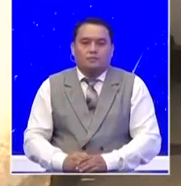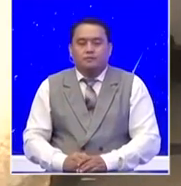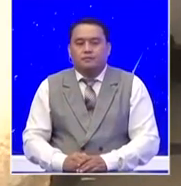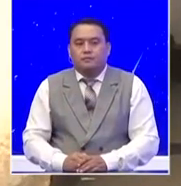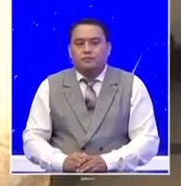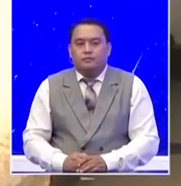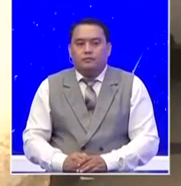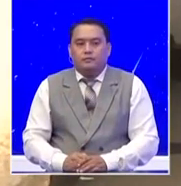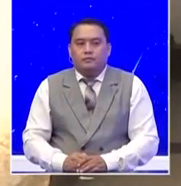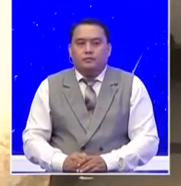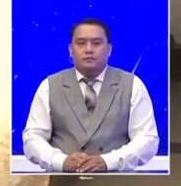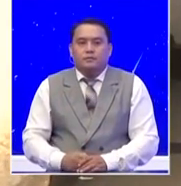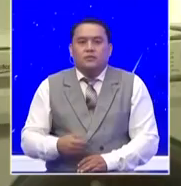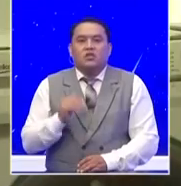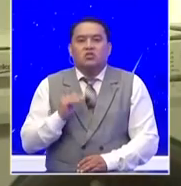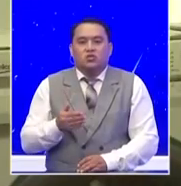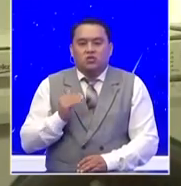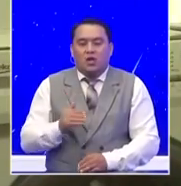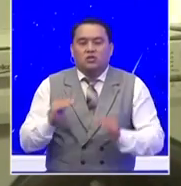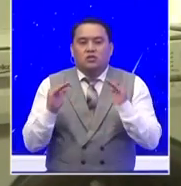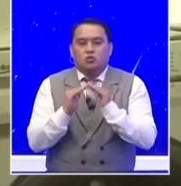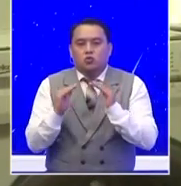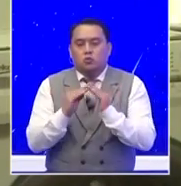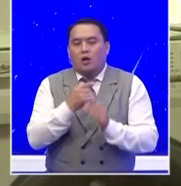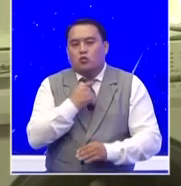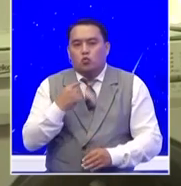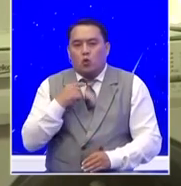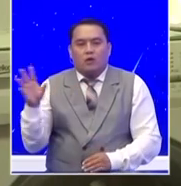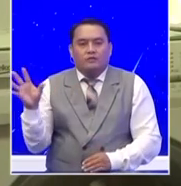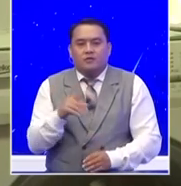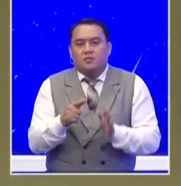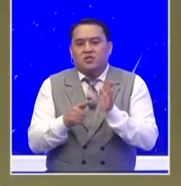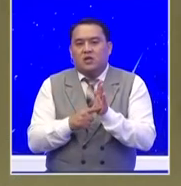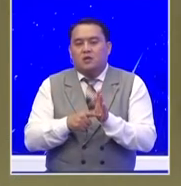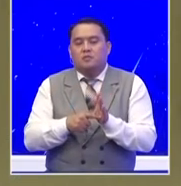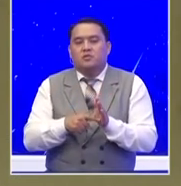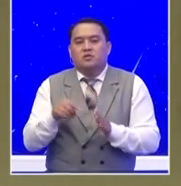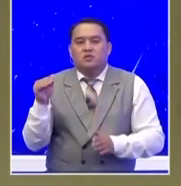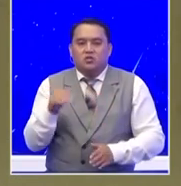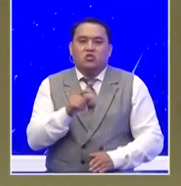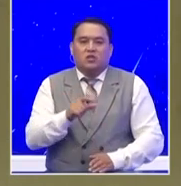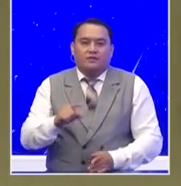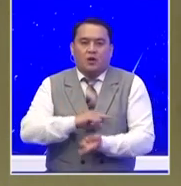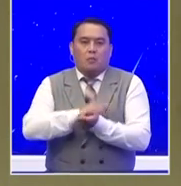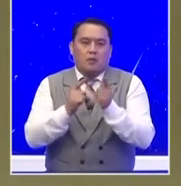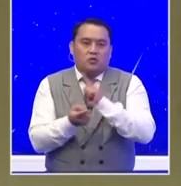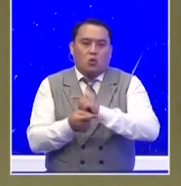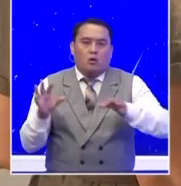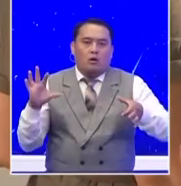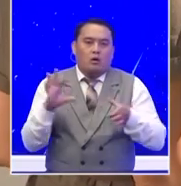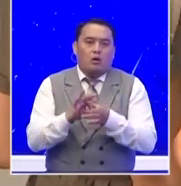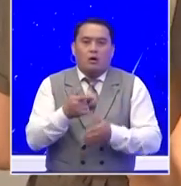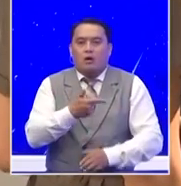на газовое отопление и жители частного сектора города Талдыкурган. Более 7 тысяч граждан уже подключены к природному газу. Среди